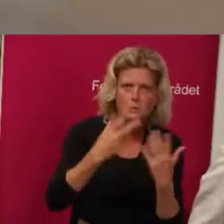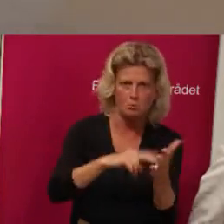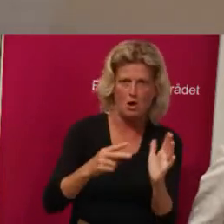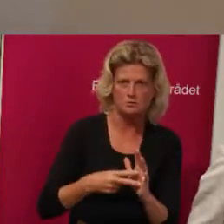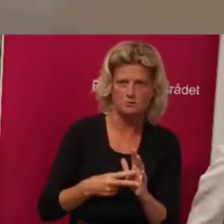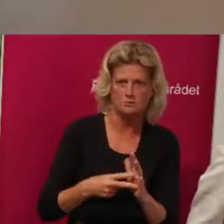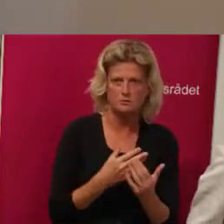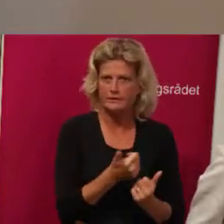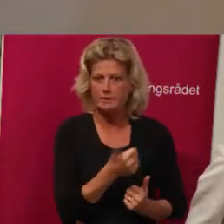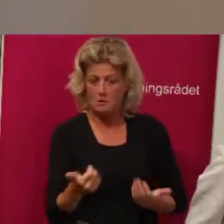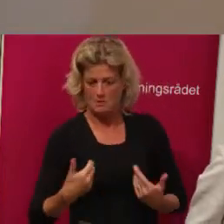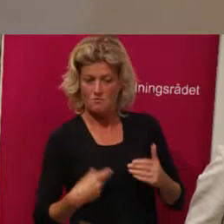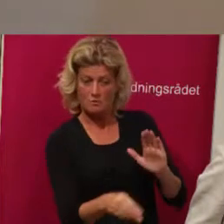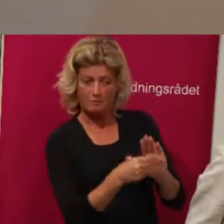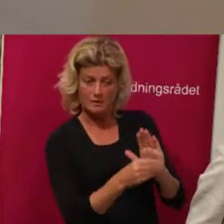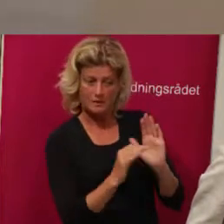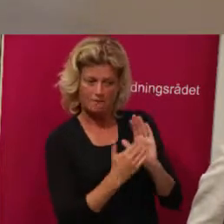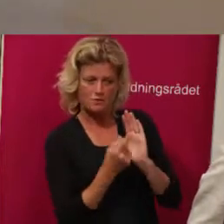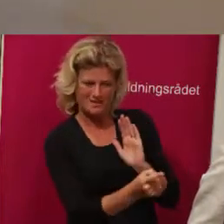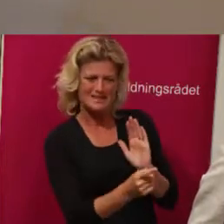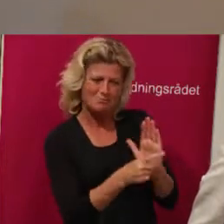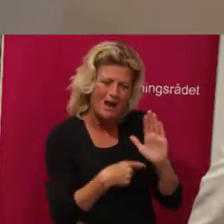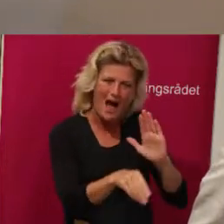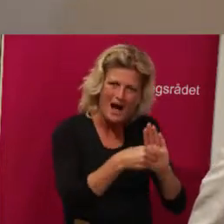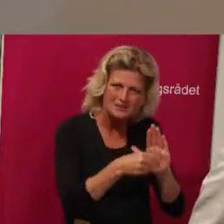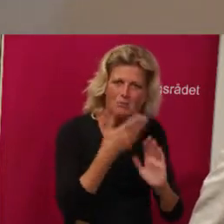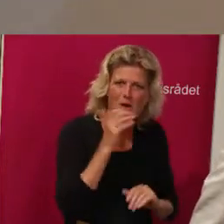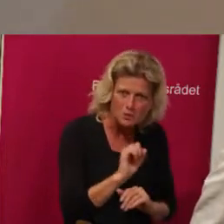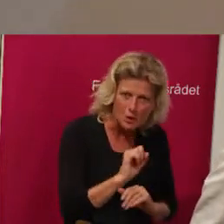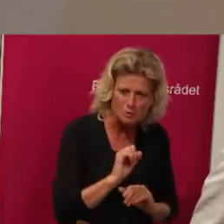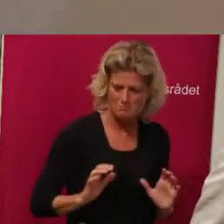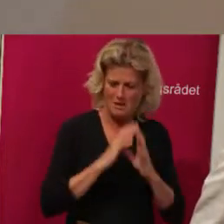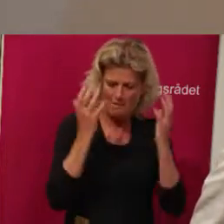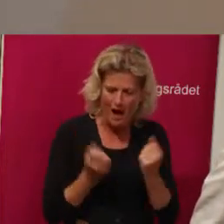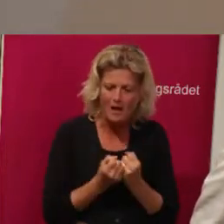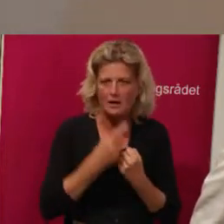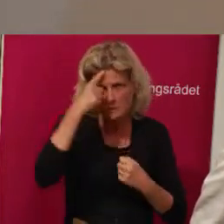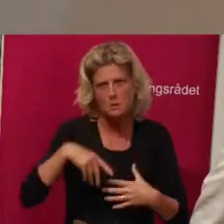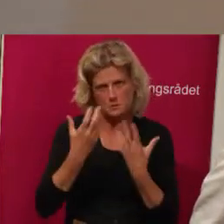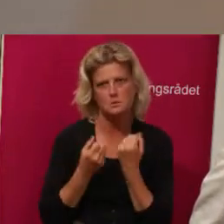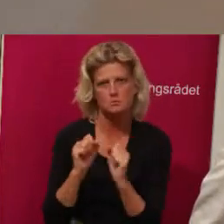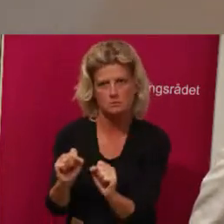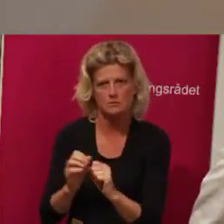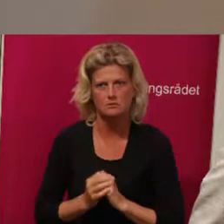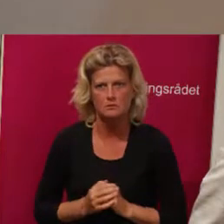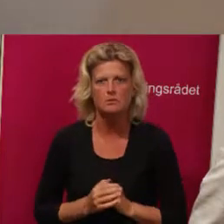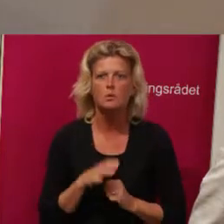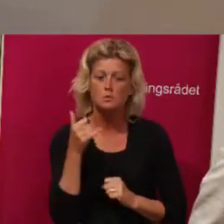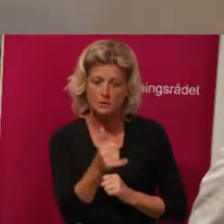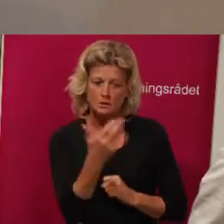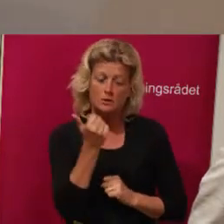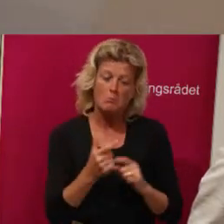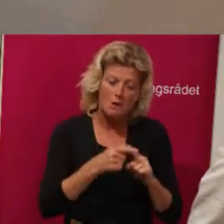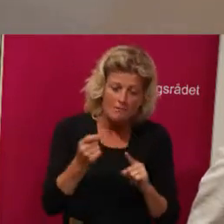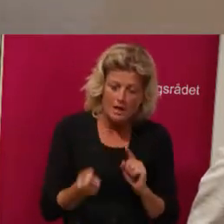Inte bara det som ska finansieras via det anslag som är tänkt. Och där så kan man då välja att lyfta